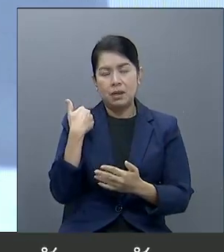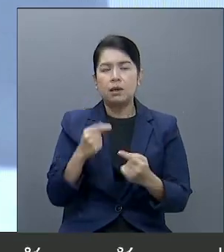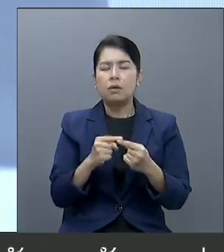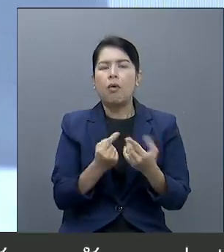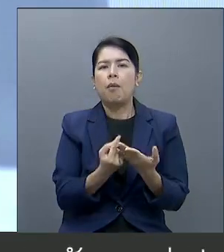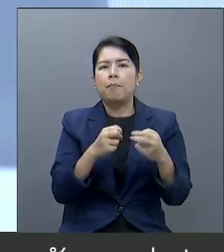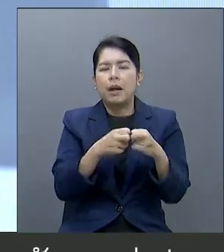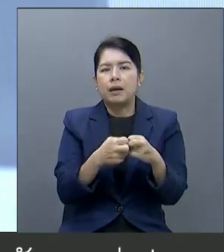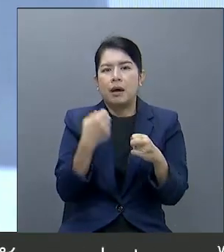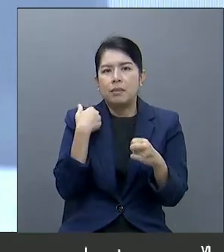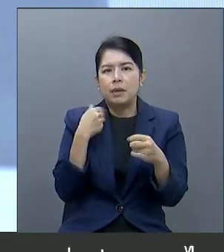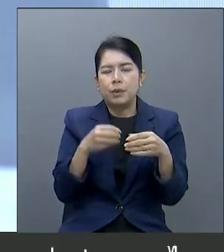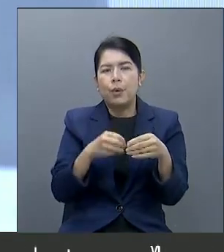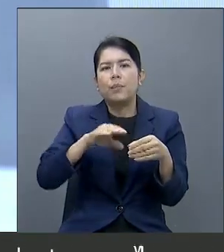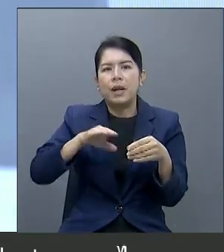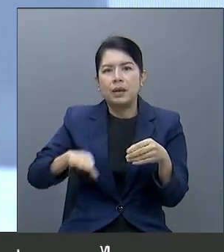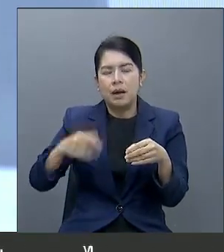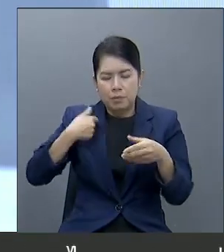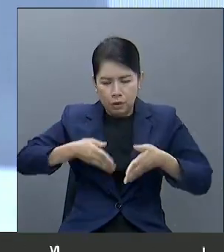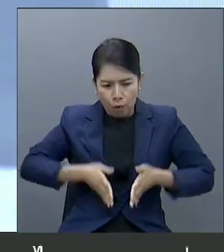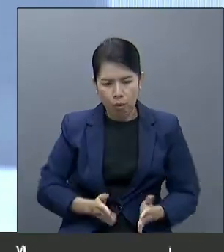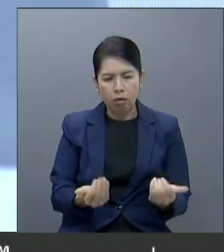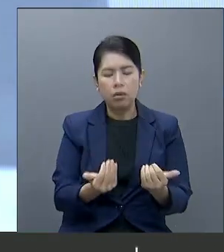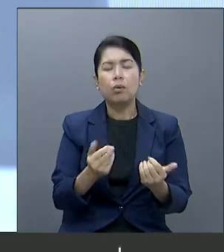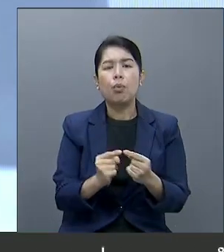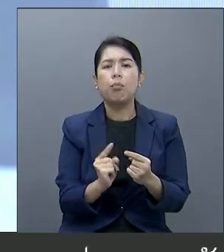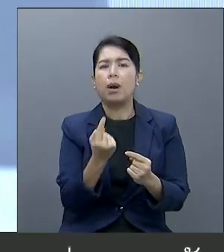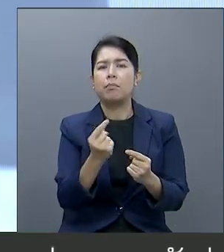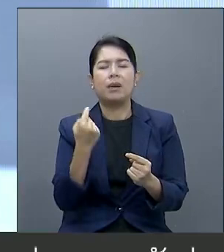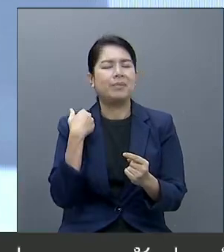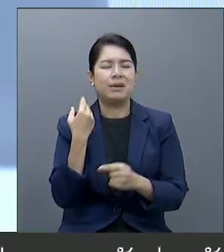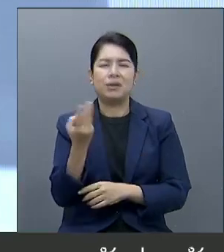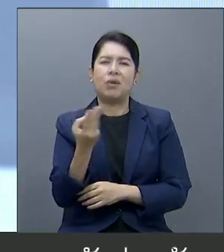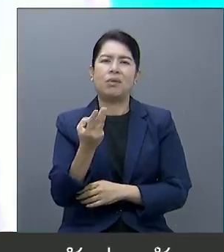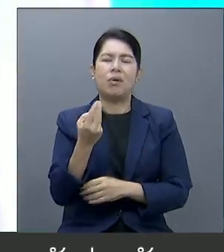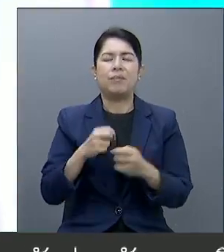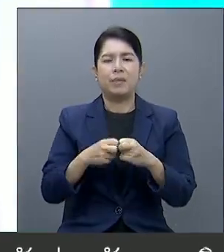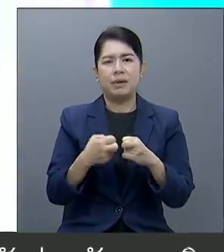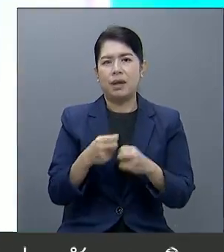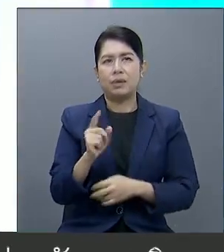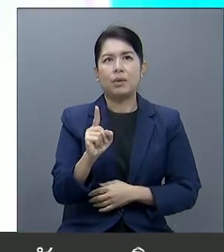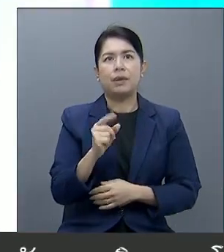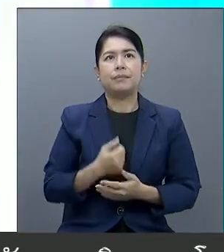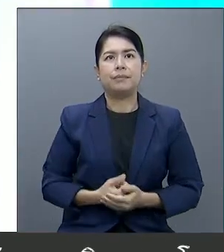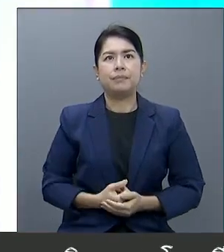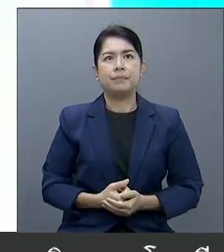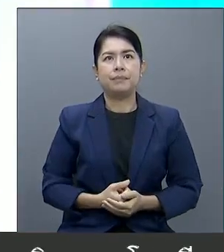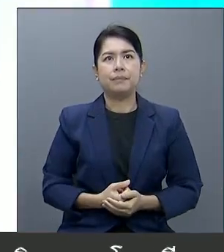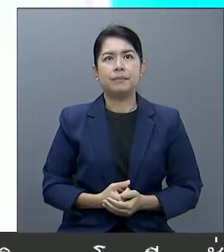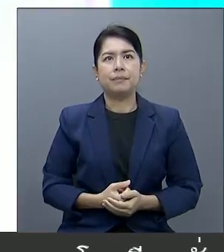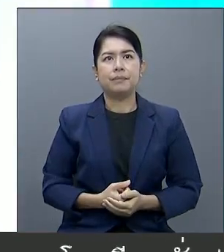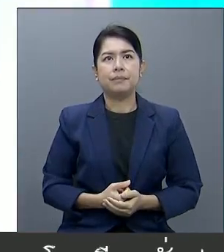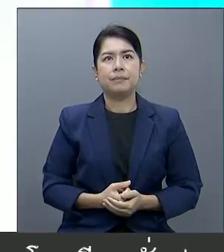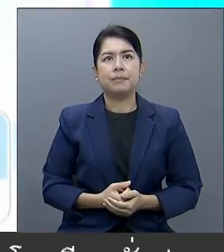ที่น้อยลงตอนนี้สถานการณ์การเกิดหรือว่าการโตอย่างที่ไม่ได้คุณภาพเนี่ยมันเป็นยังไงบ้างคะจันเล่าให้ฟังสักนิดนึงค่ะ คือต้องบอกว่